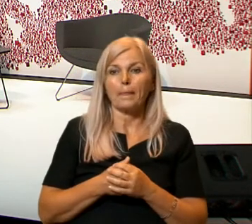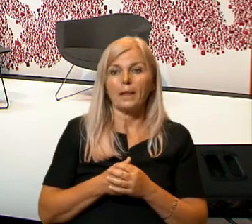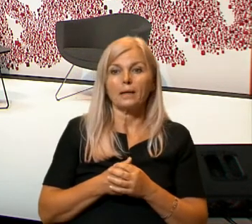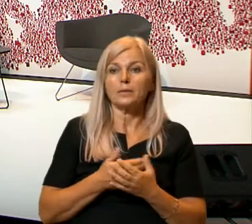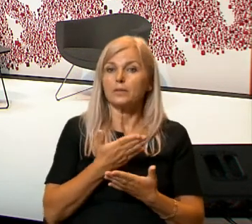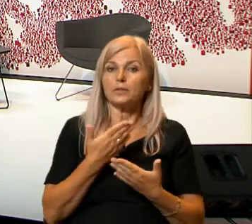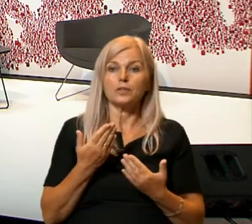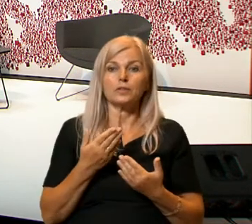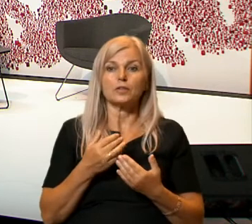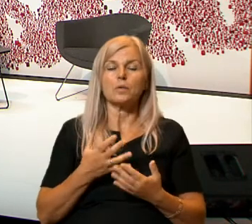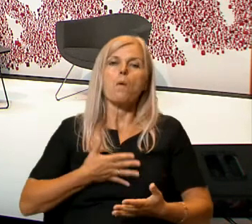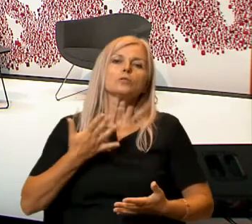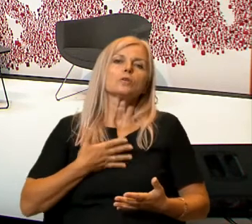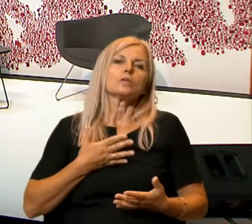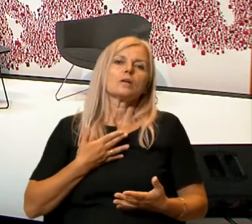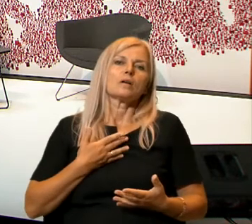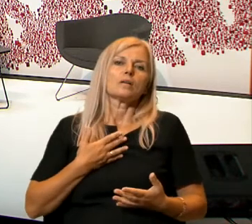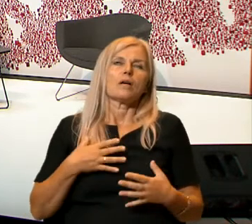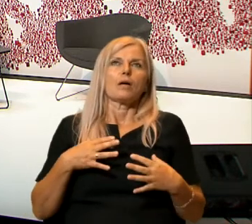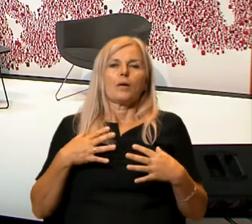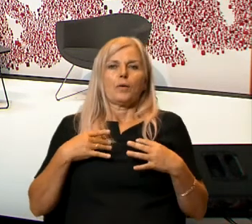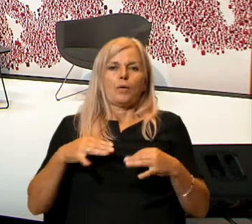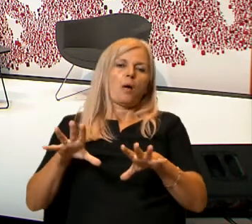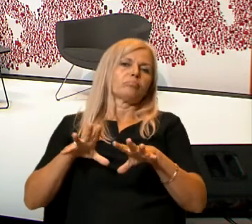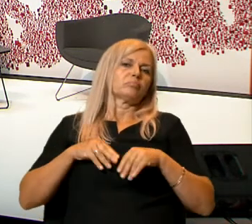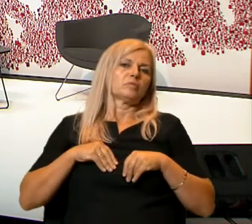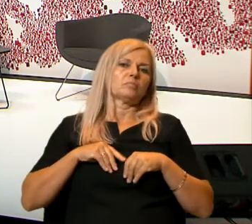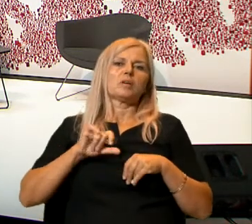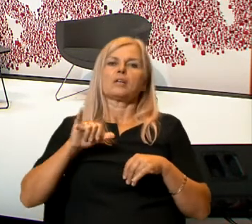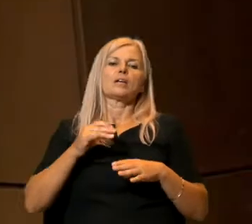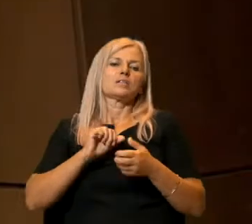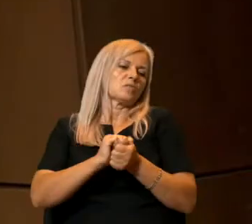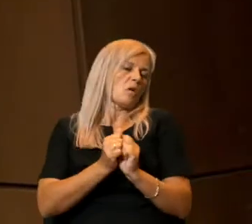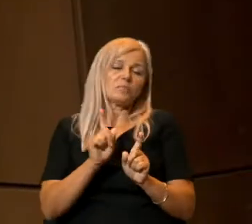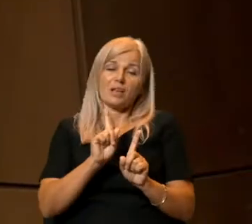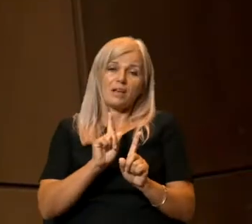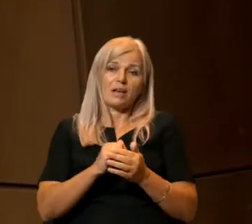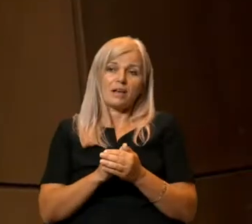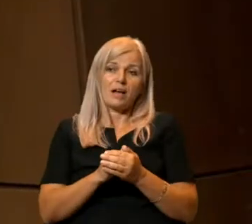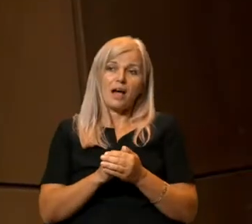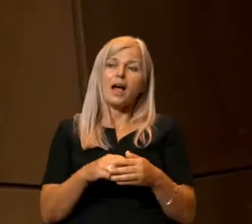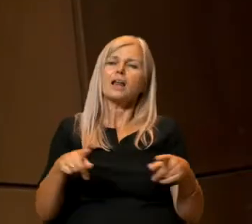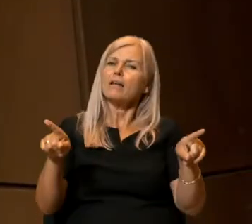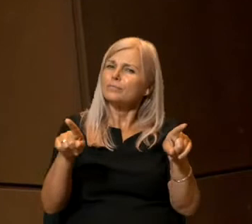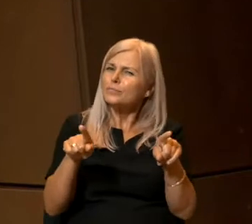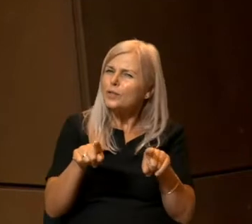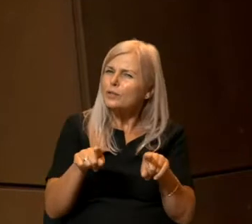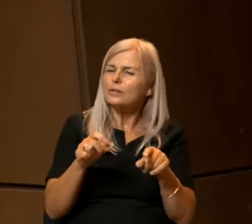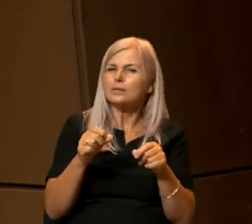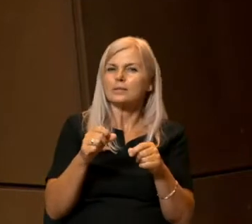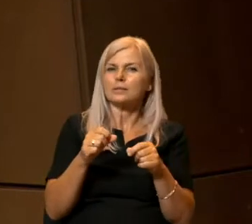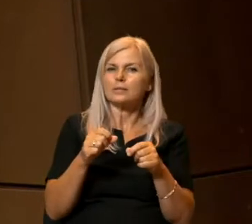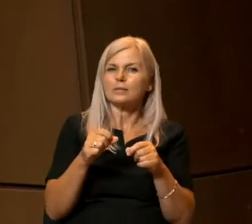nie chodzi o poczucie bezsilności i przyjęcie rzeczy takimi, jakimi są. Chodzi również o